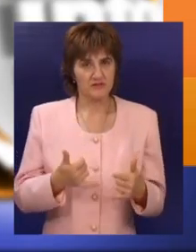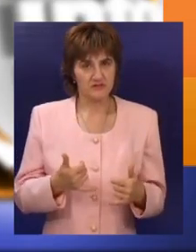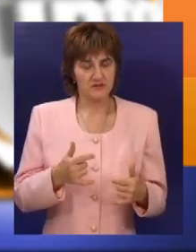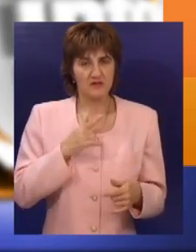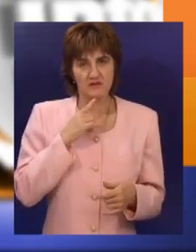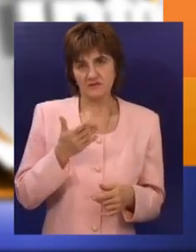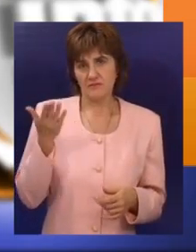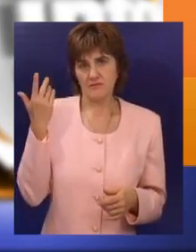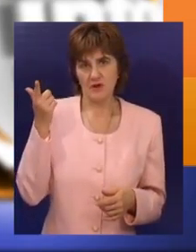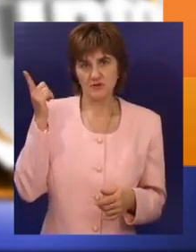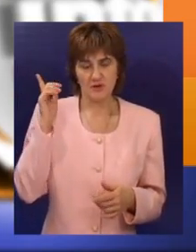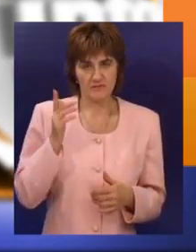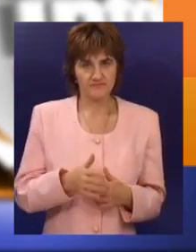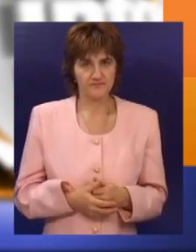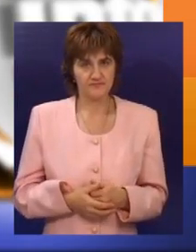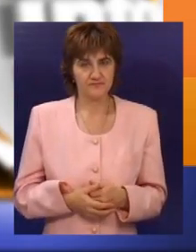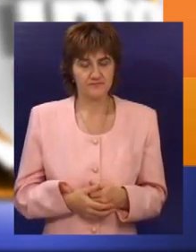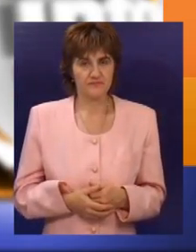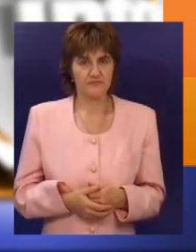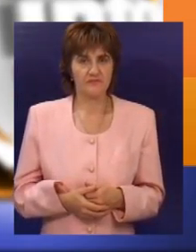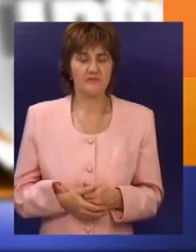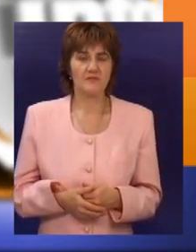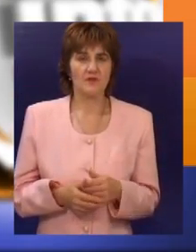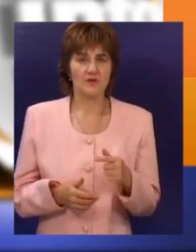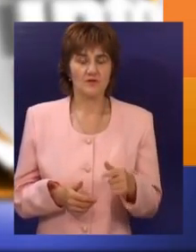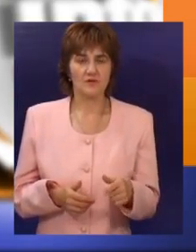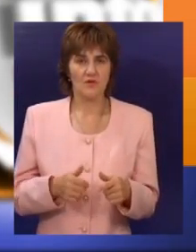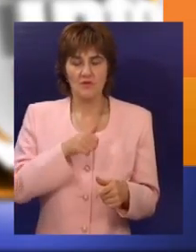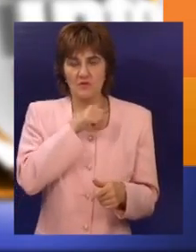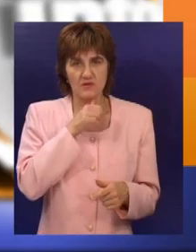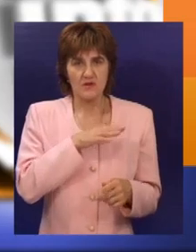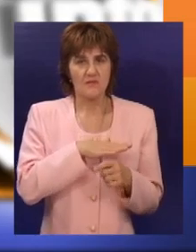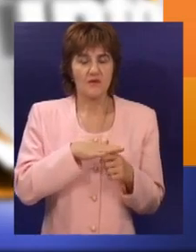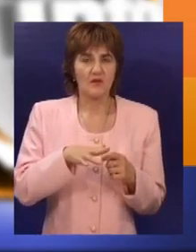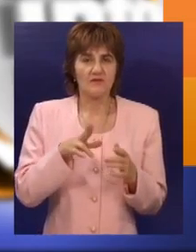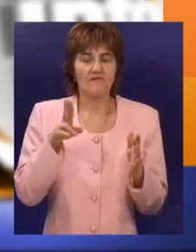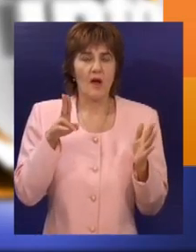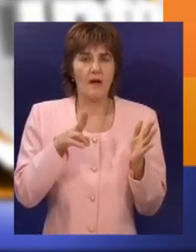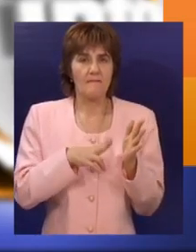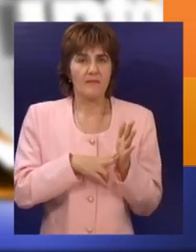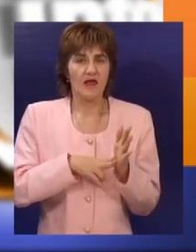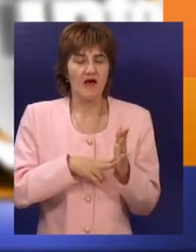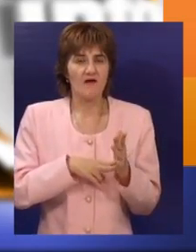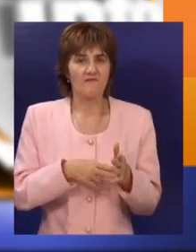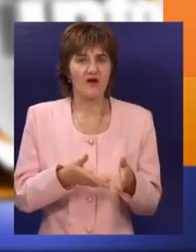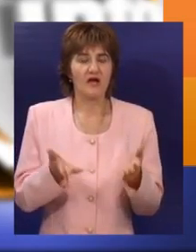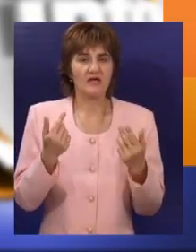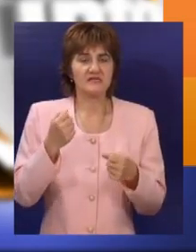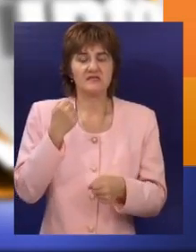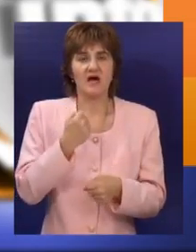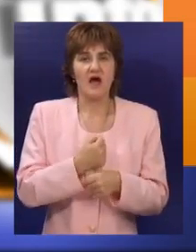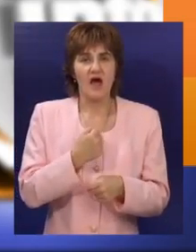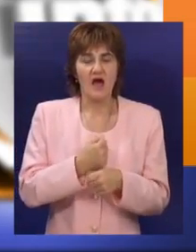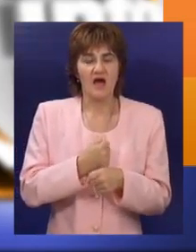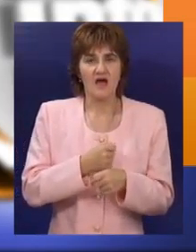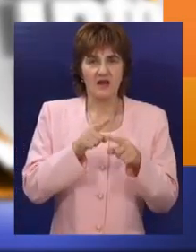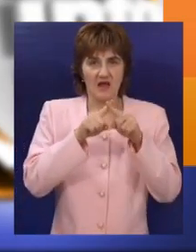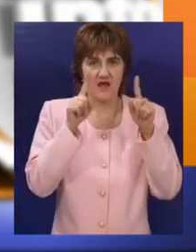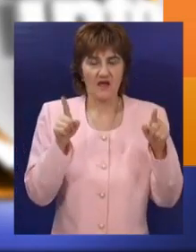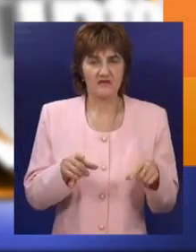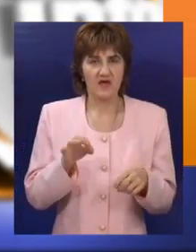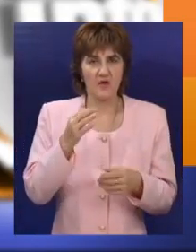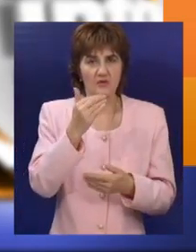a 2009. i 2010. ne. Znači, diskriminacija prava ostvarenog iz rada i